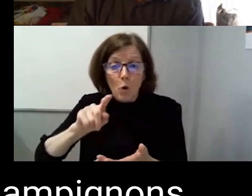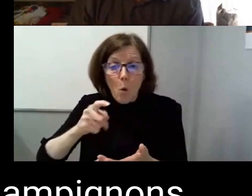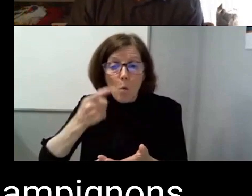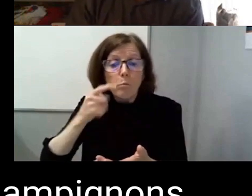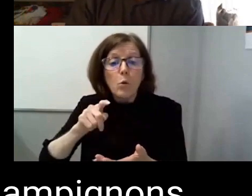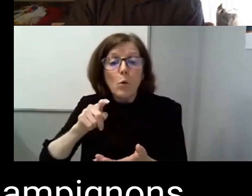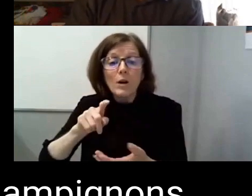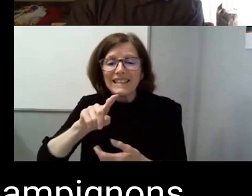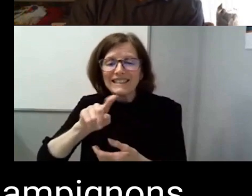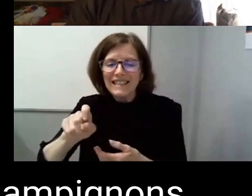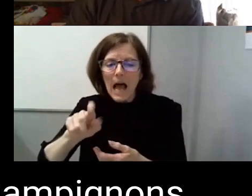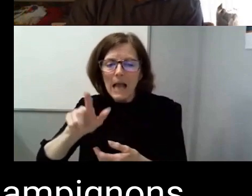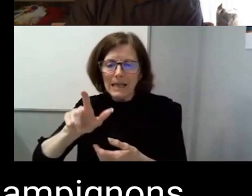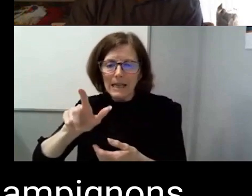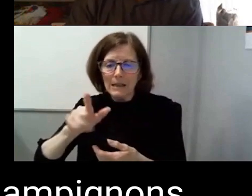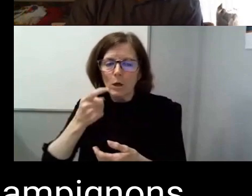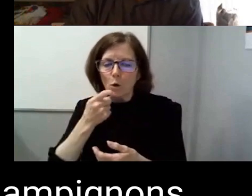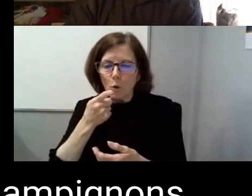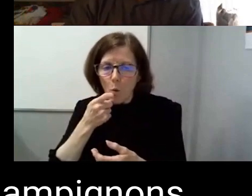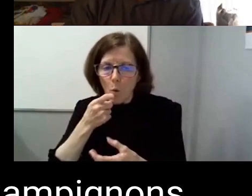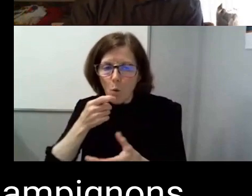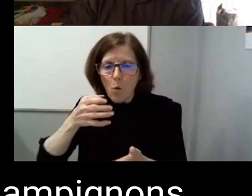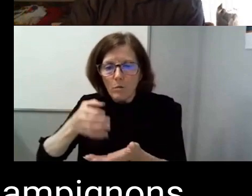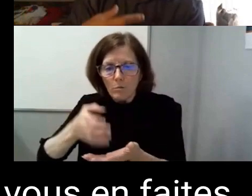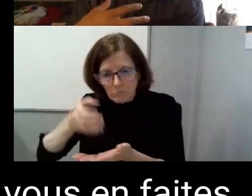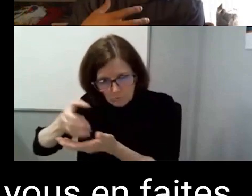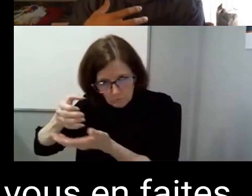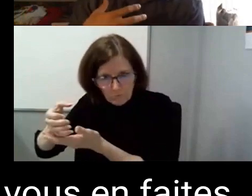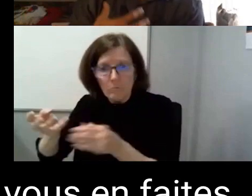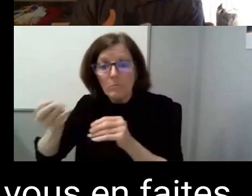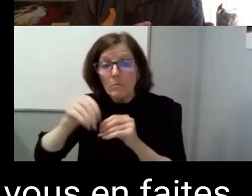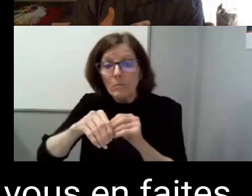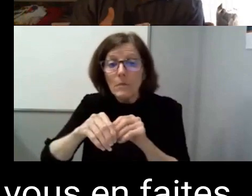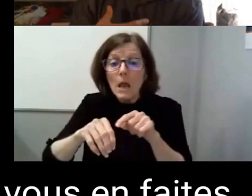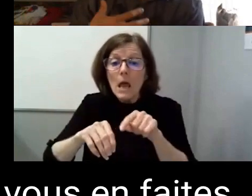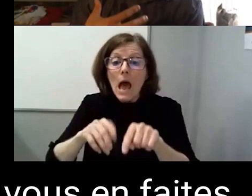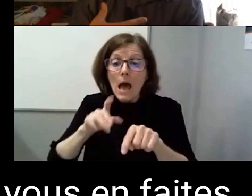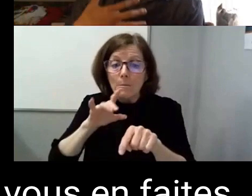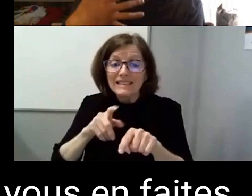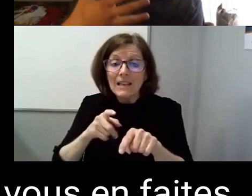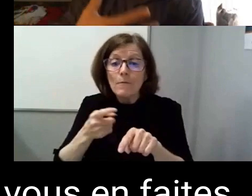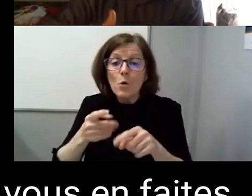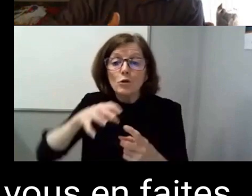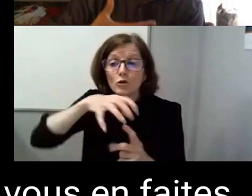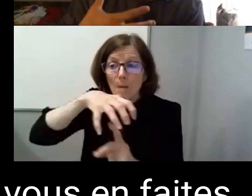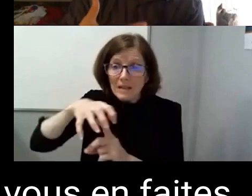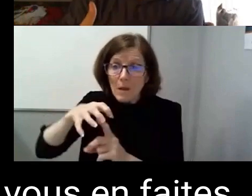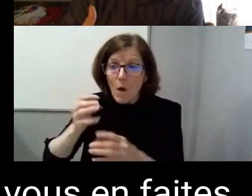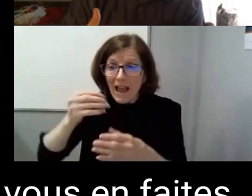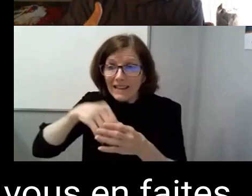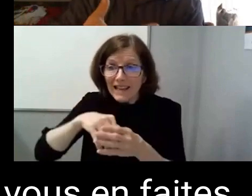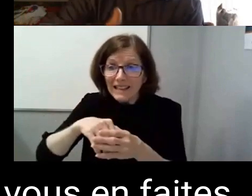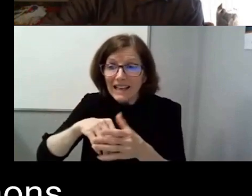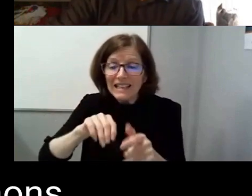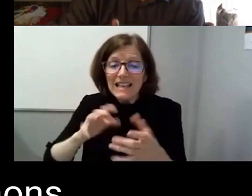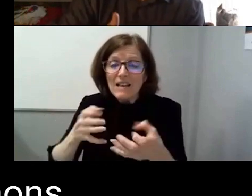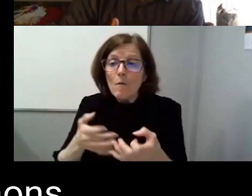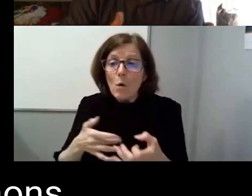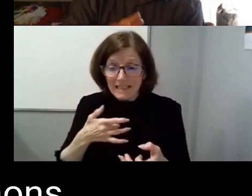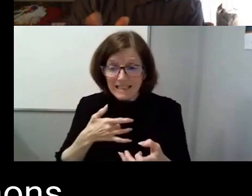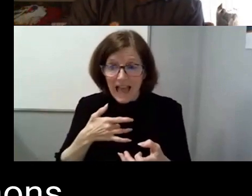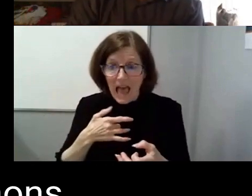le substrat avant d'y intégrer les champignons. Si vous avez envie si vous voulez sentir comme que vous en faites